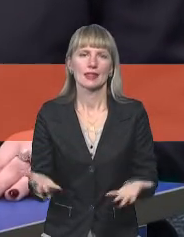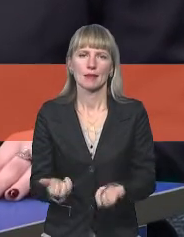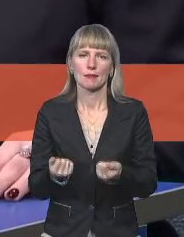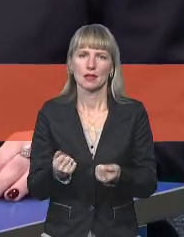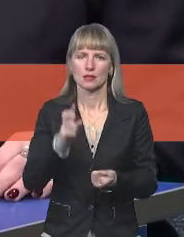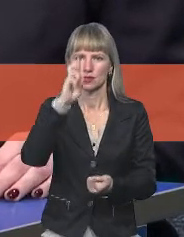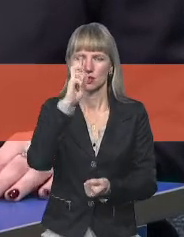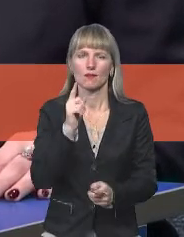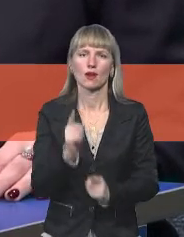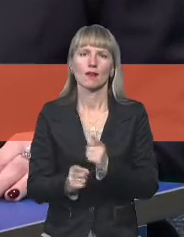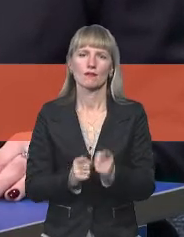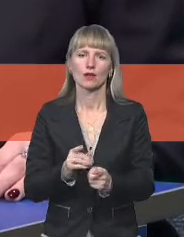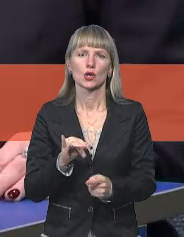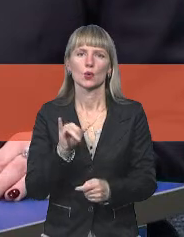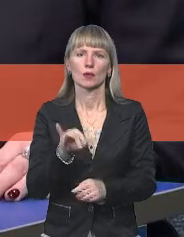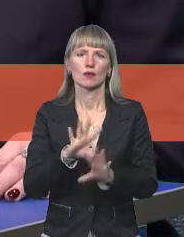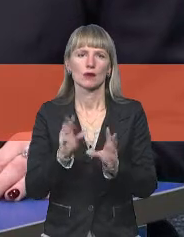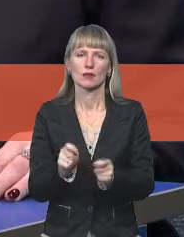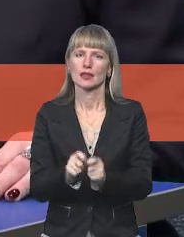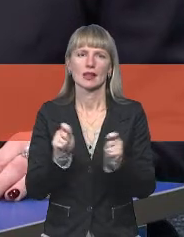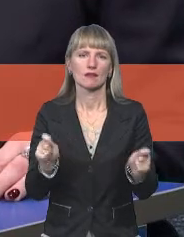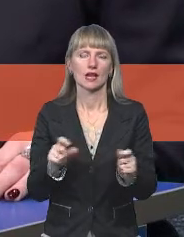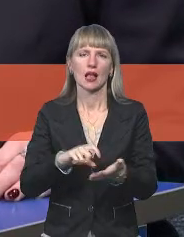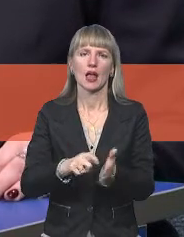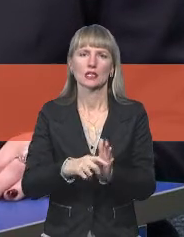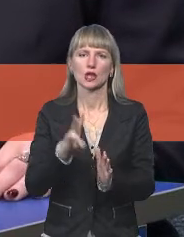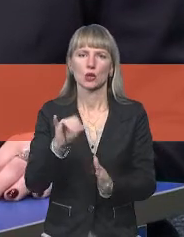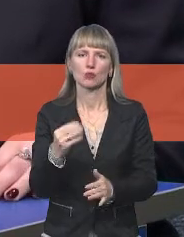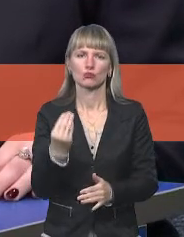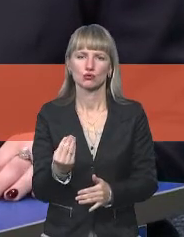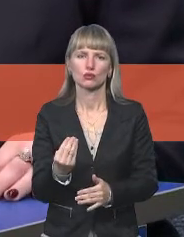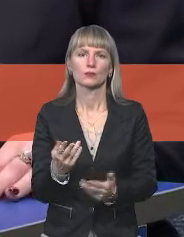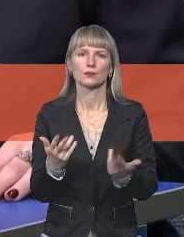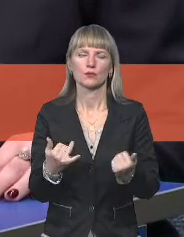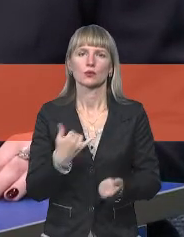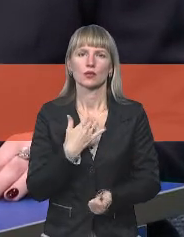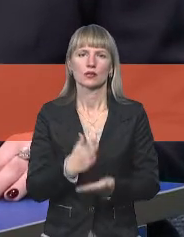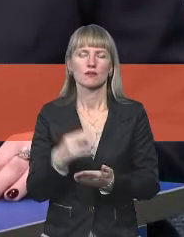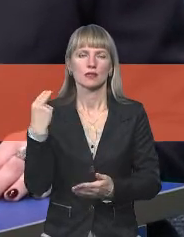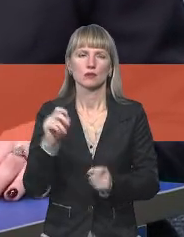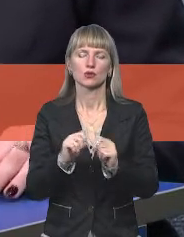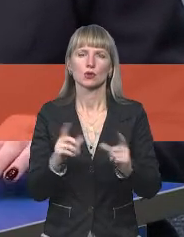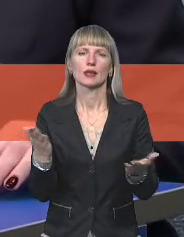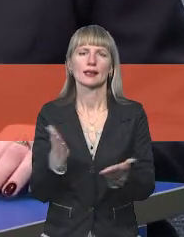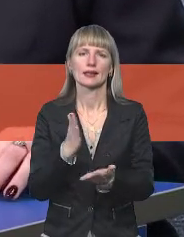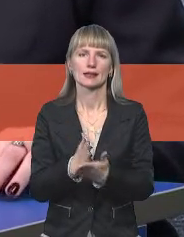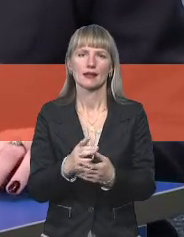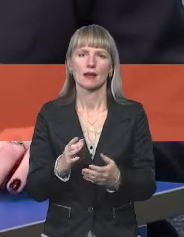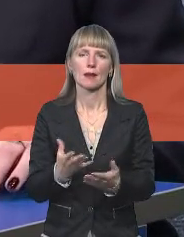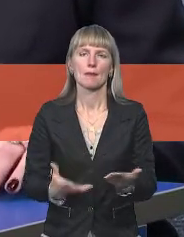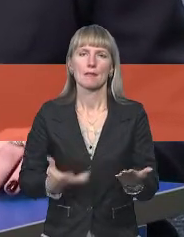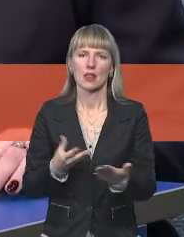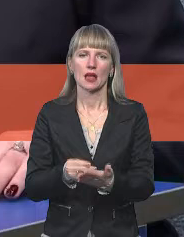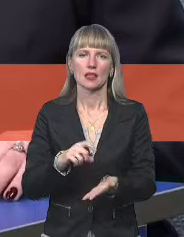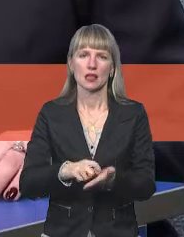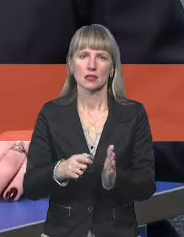підтримують державну реформу, і у них взагалі не відкрились класи НУШ. Є у них відкрили, так, у нас є в Запоріжжі школи, в яких є виключно платні